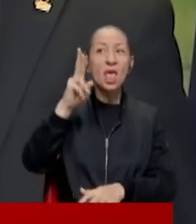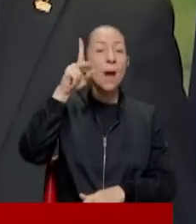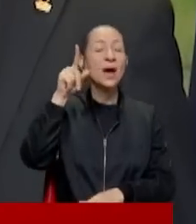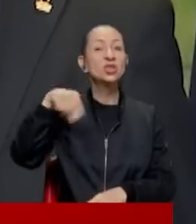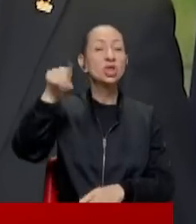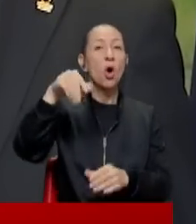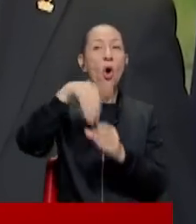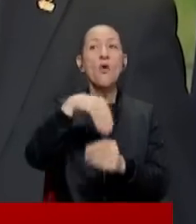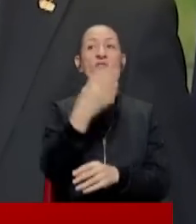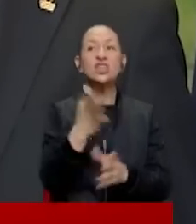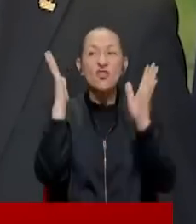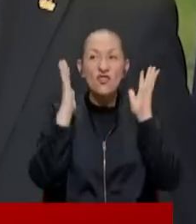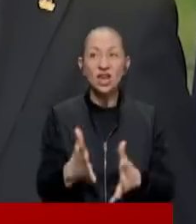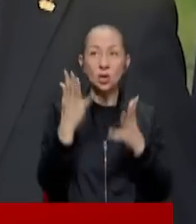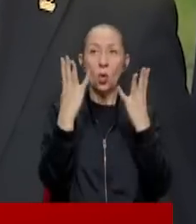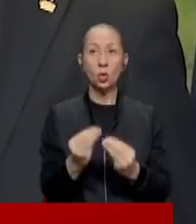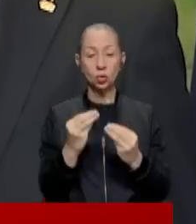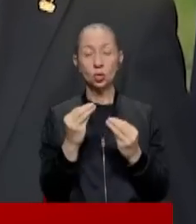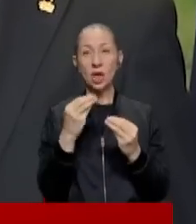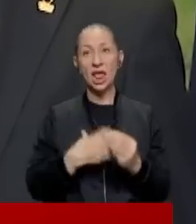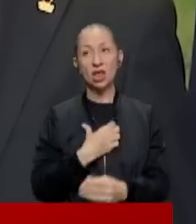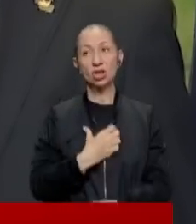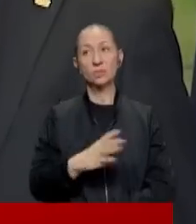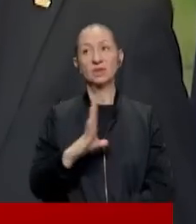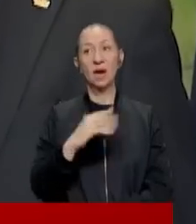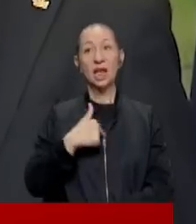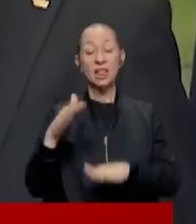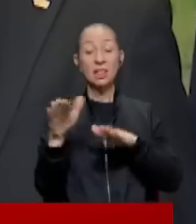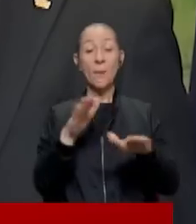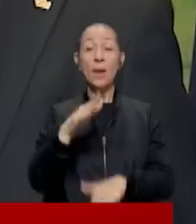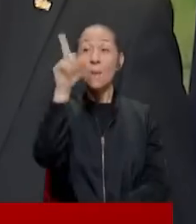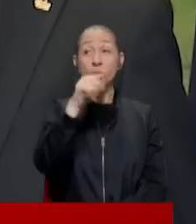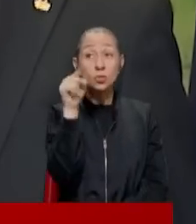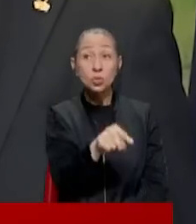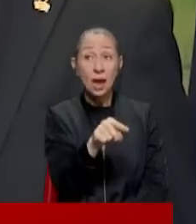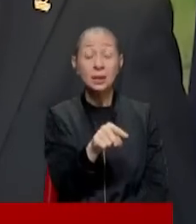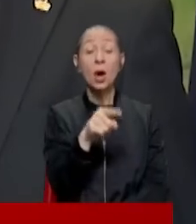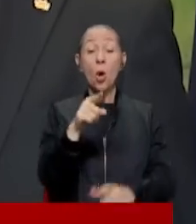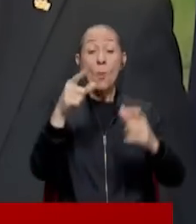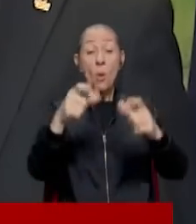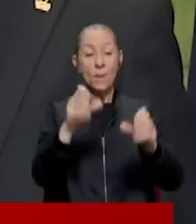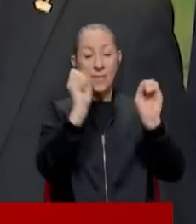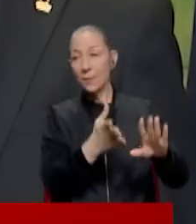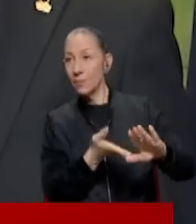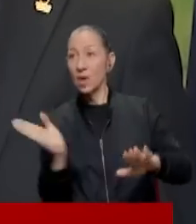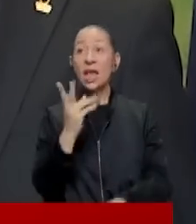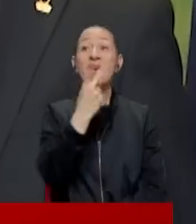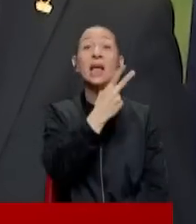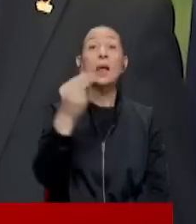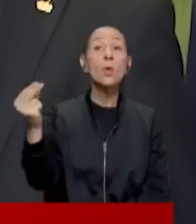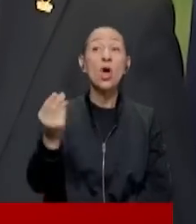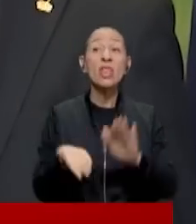seçmenlerin ağırlıkta olduğu yönünde endişelerimiz var deprem Dolayısıyla bölgeyi terk eden iki